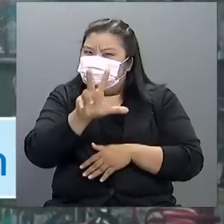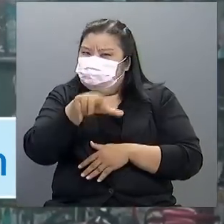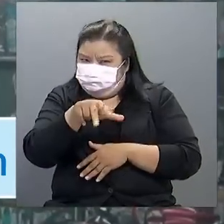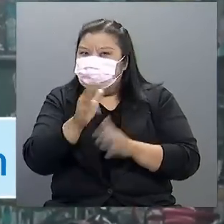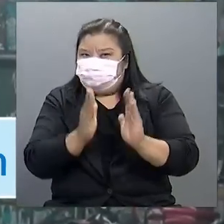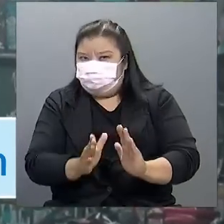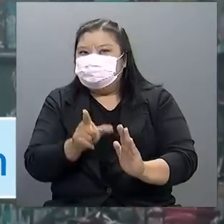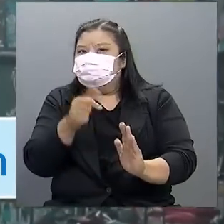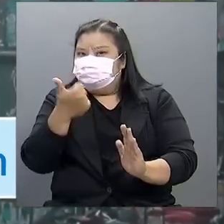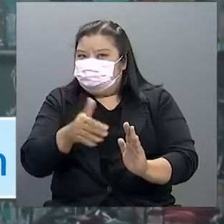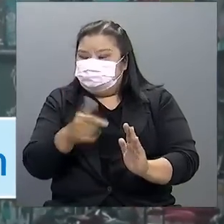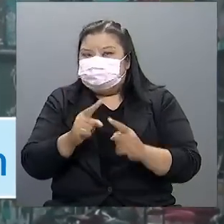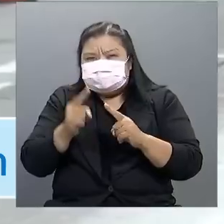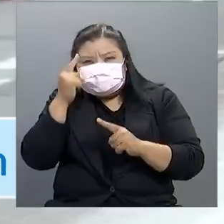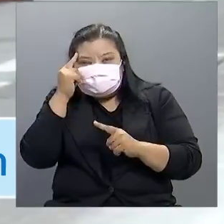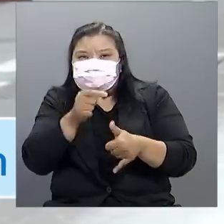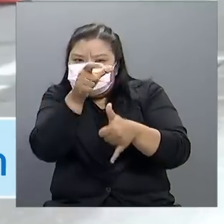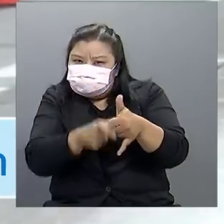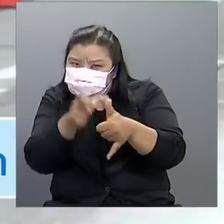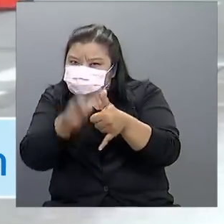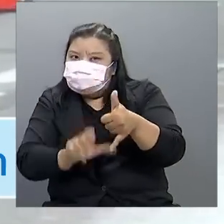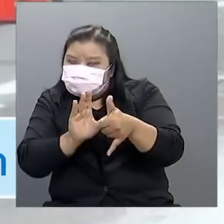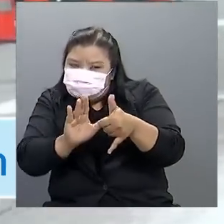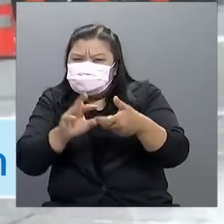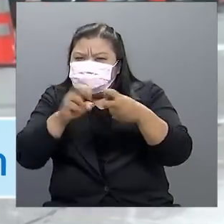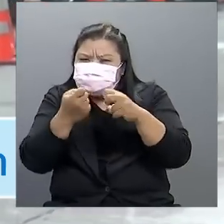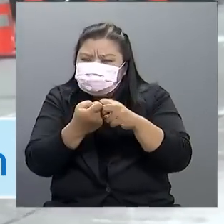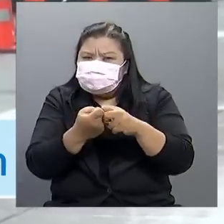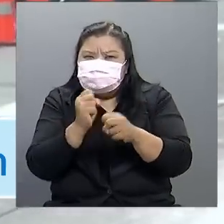ต้มาดูกแต่ละเจ้า ว